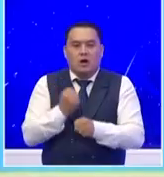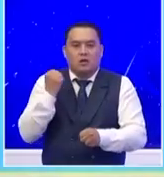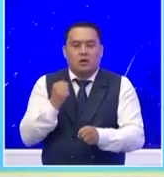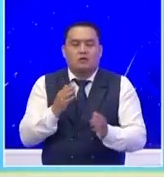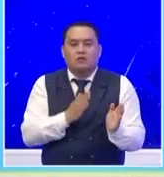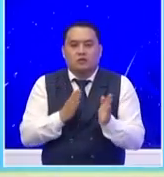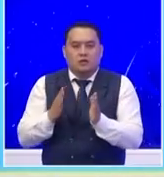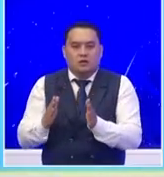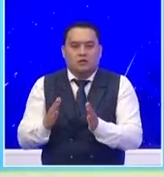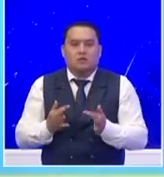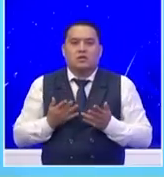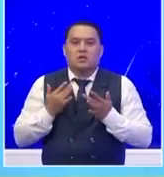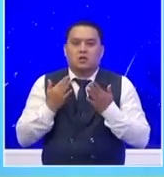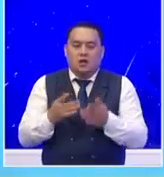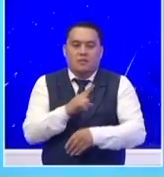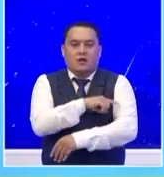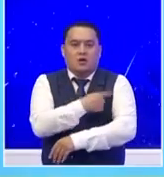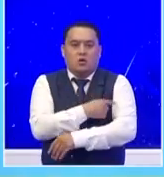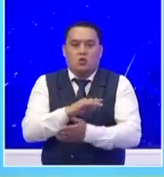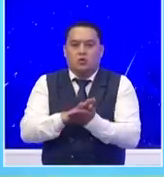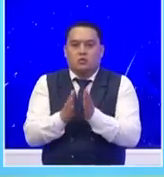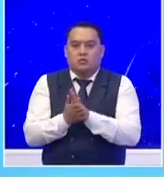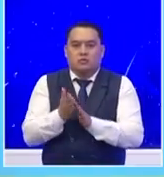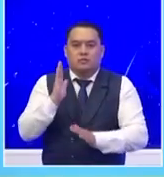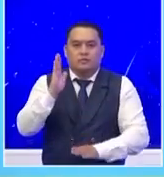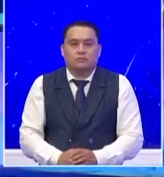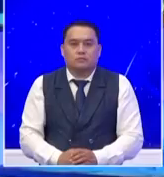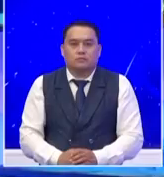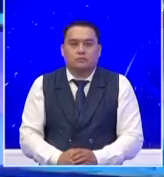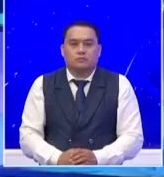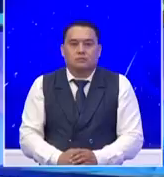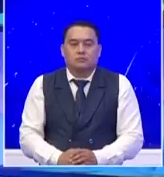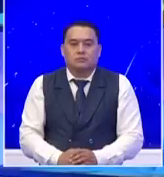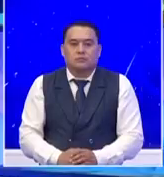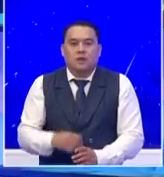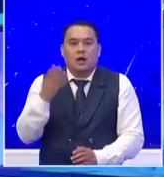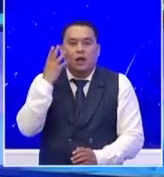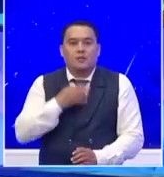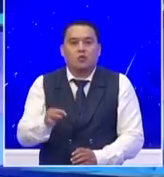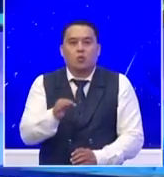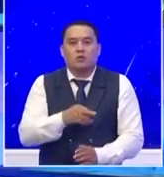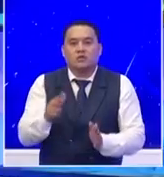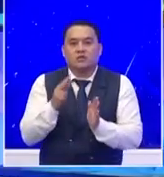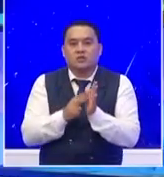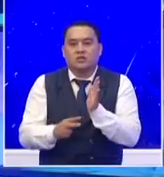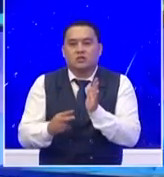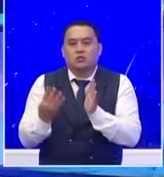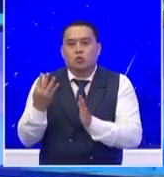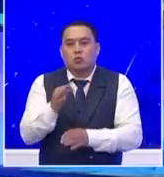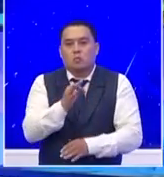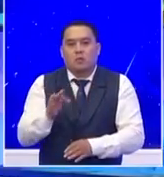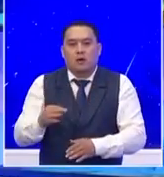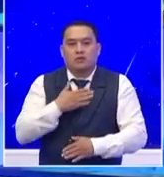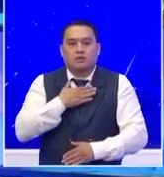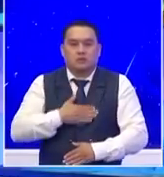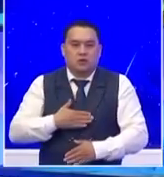көшеміз. Санитарлық талап күшейтілмей, жағдай оңалмайды. Облыстағы жолдардың 84%